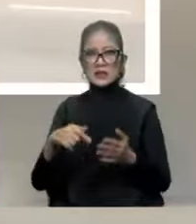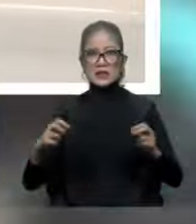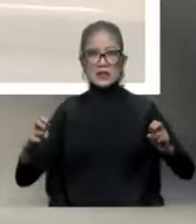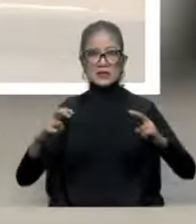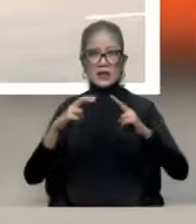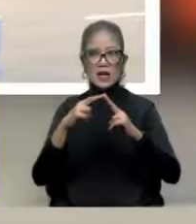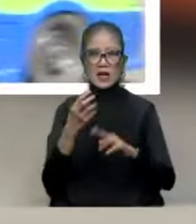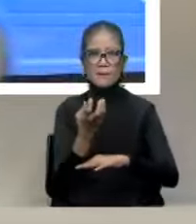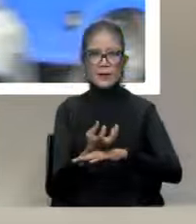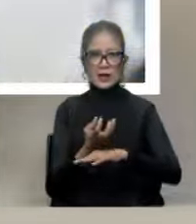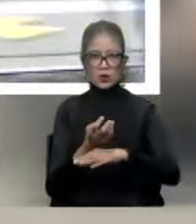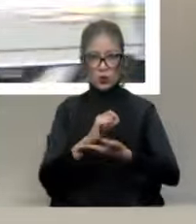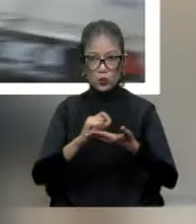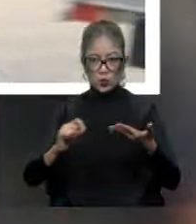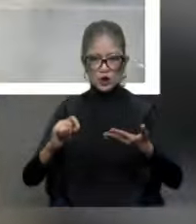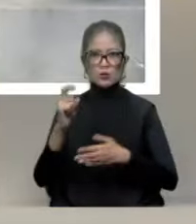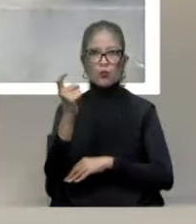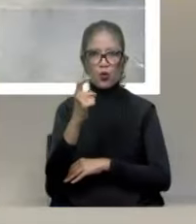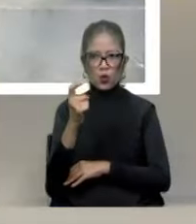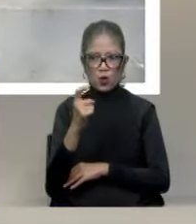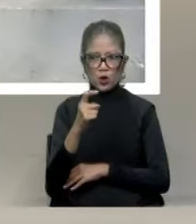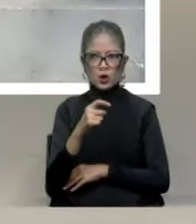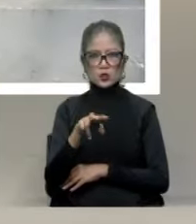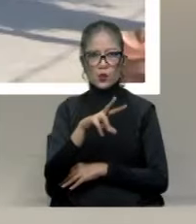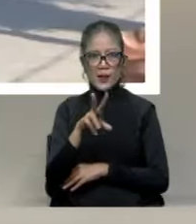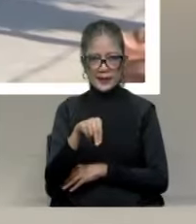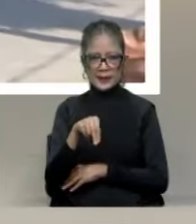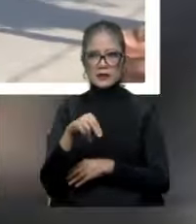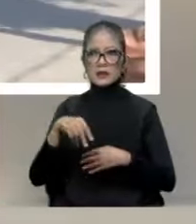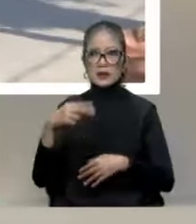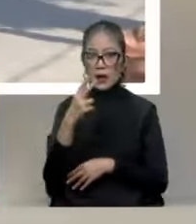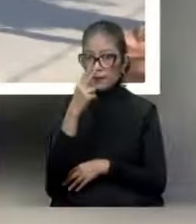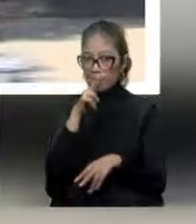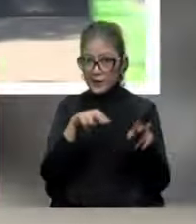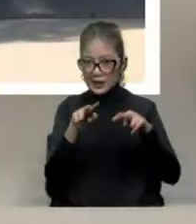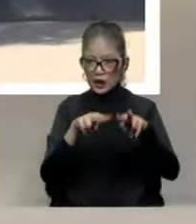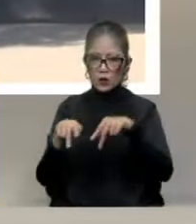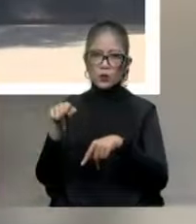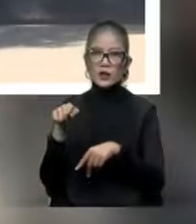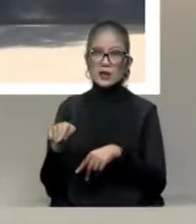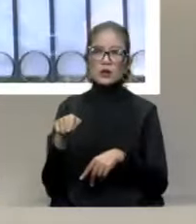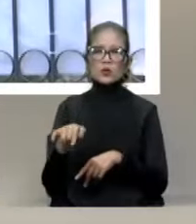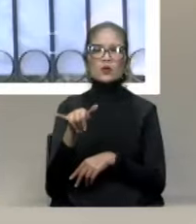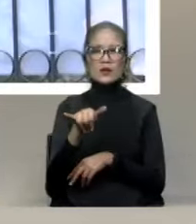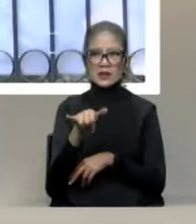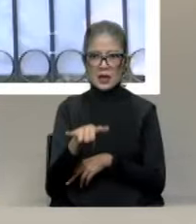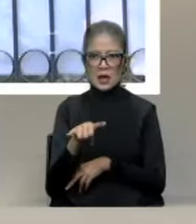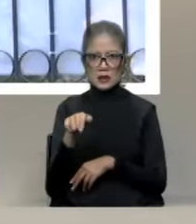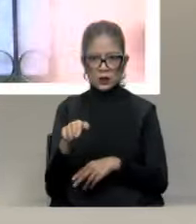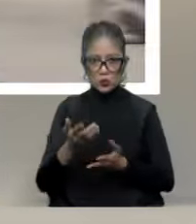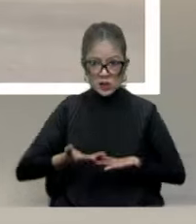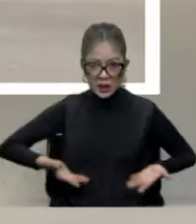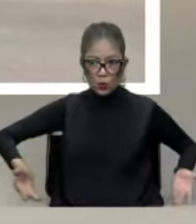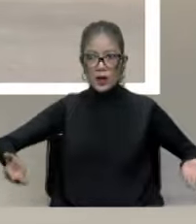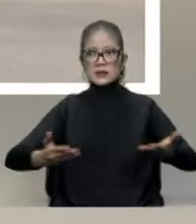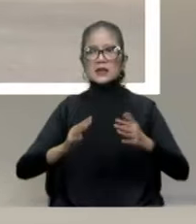berada di wilayah Kota Bogor, Jawa Barat. Pantauan kami di sini pemirsa pada pagi ini memang untuk situasi di depan